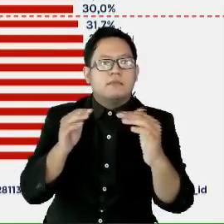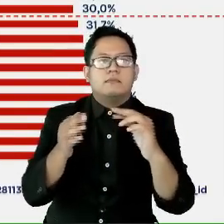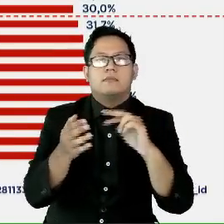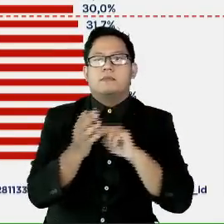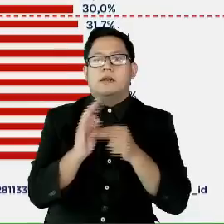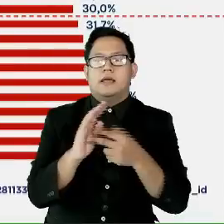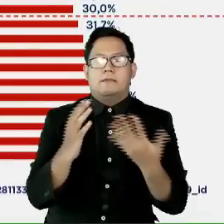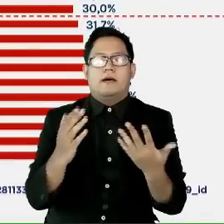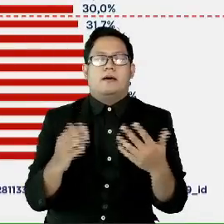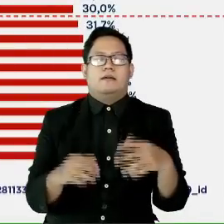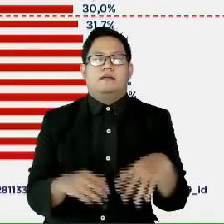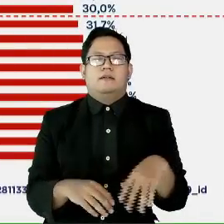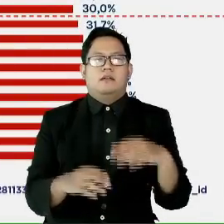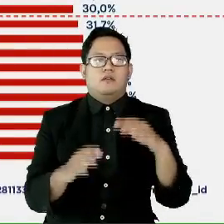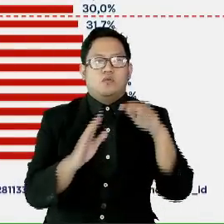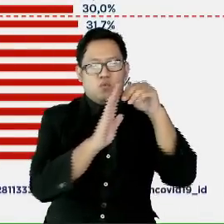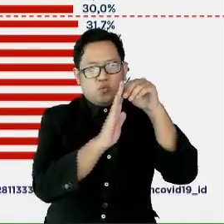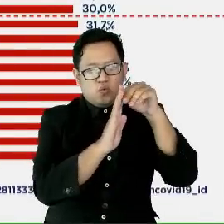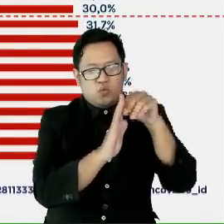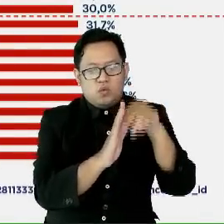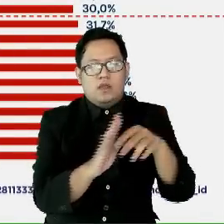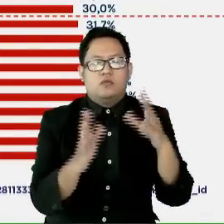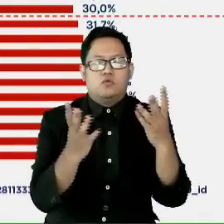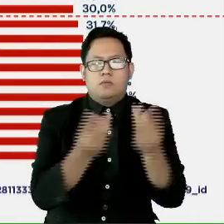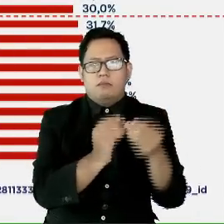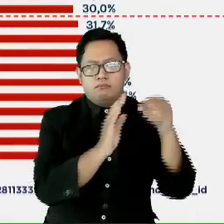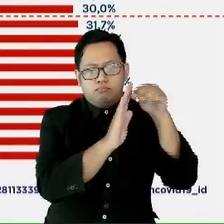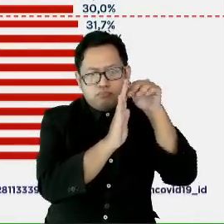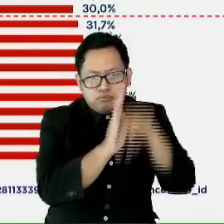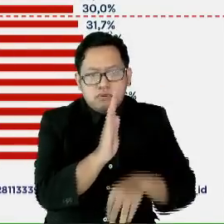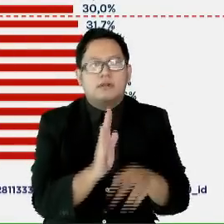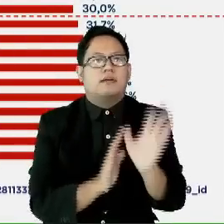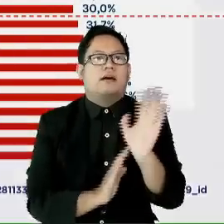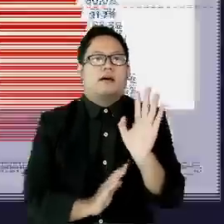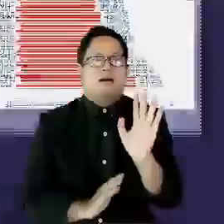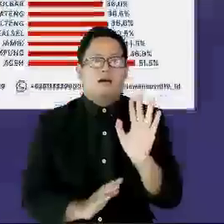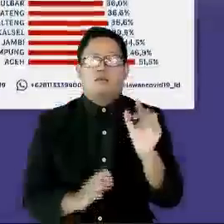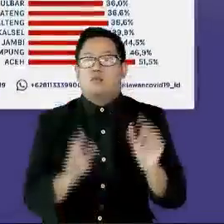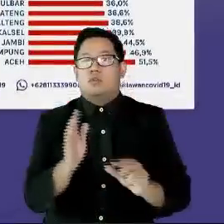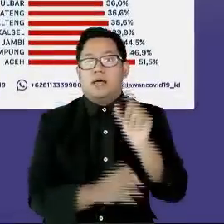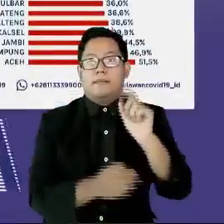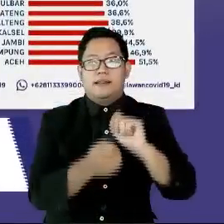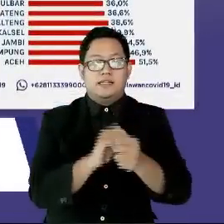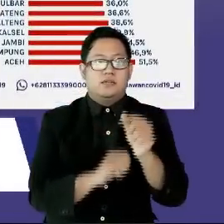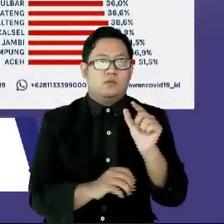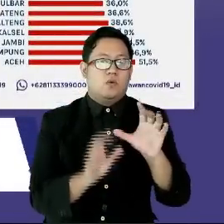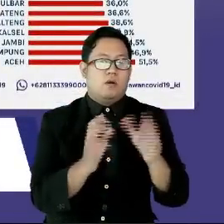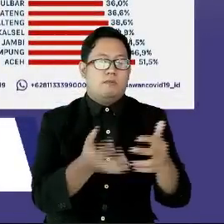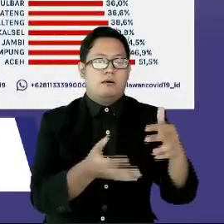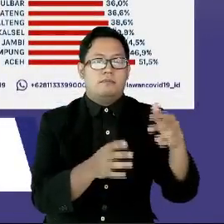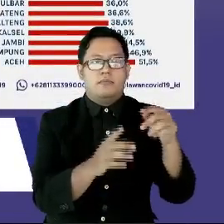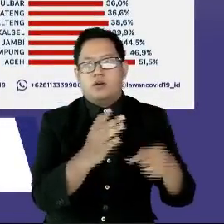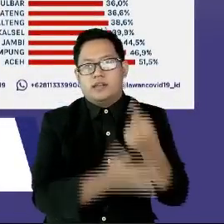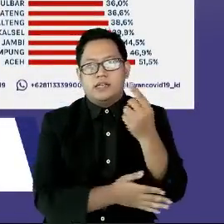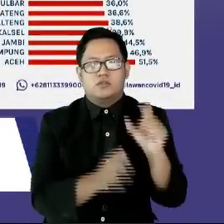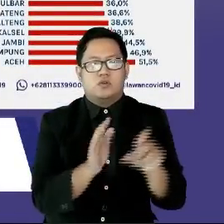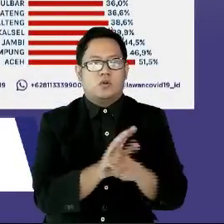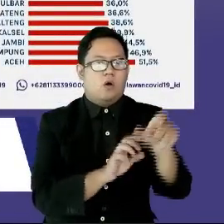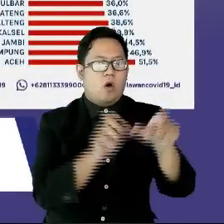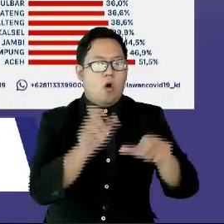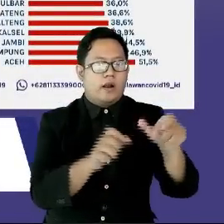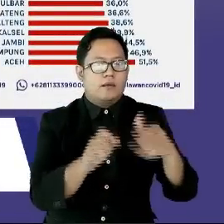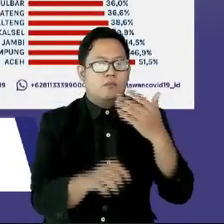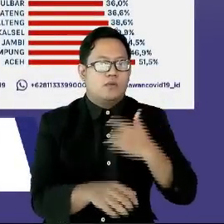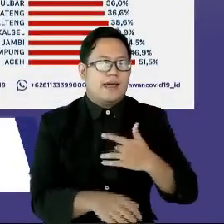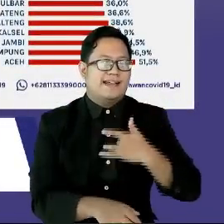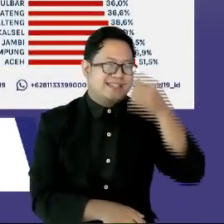penurunan yang signifikan dan berturut-turut, terutama testing dalam kelompok prioritas seperti orang bergejala atau orang yang